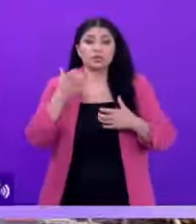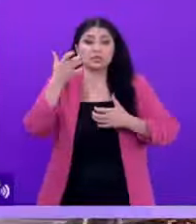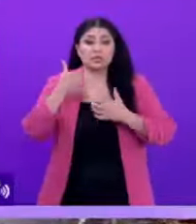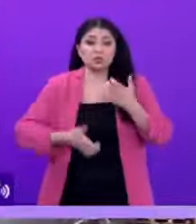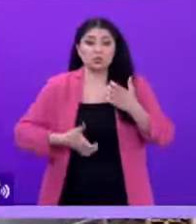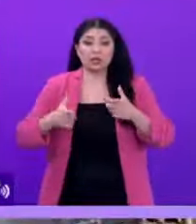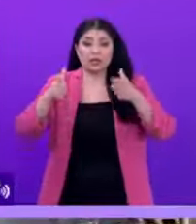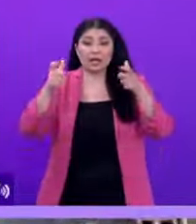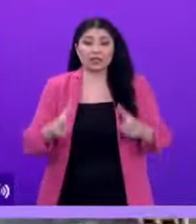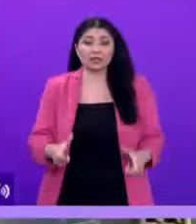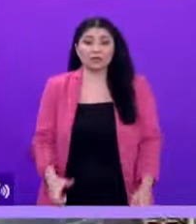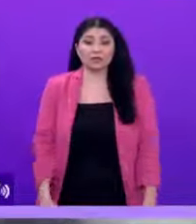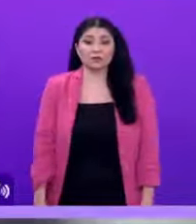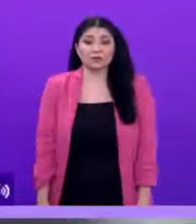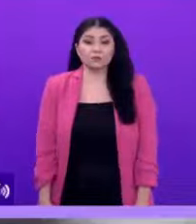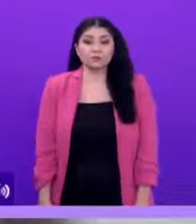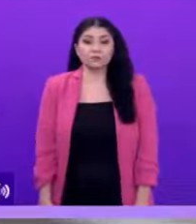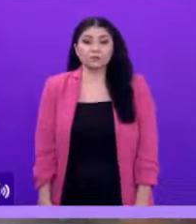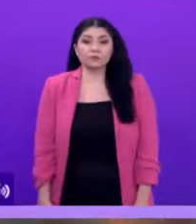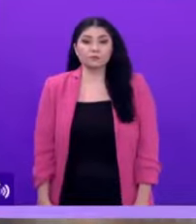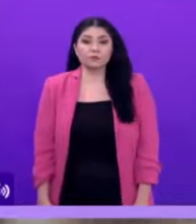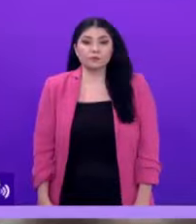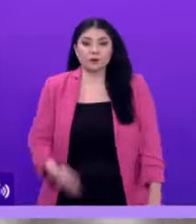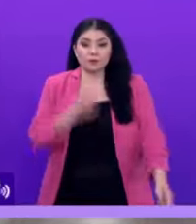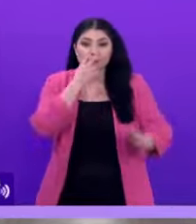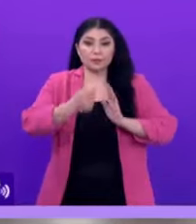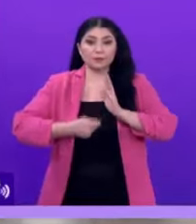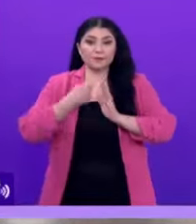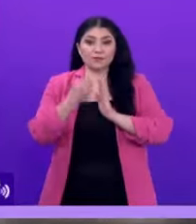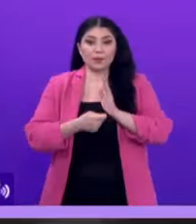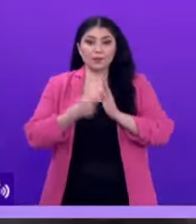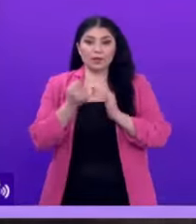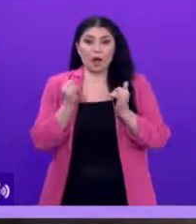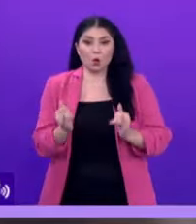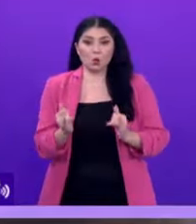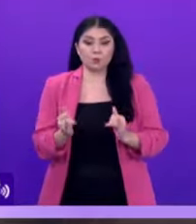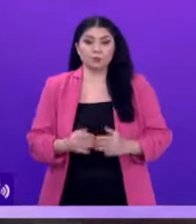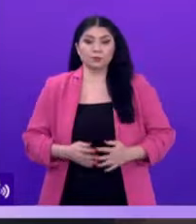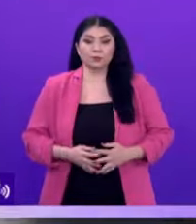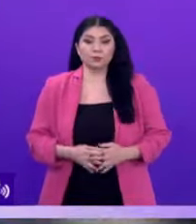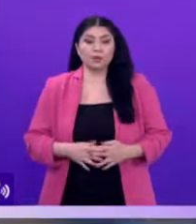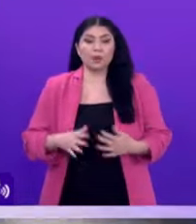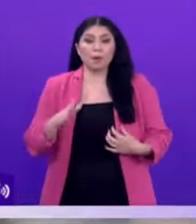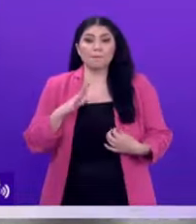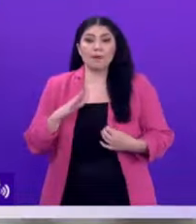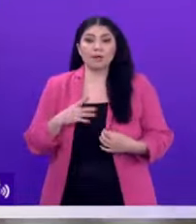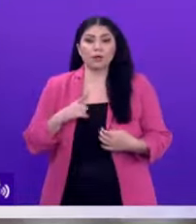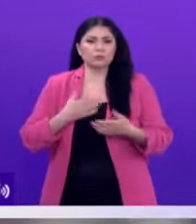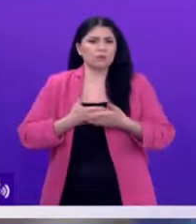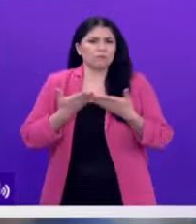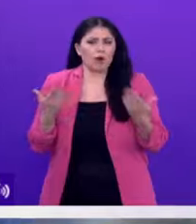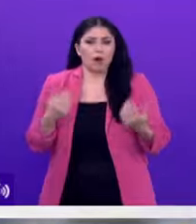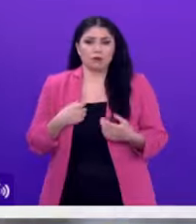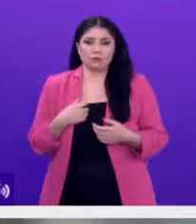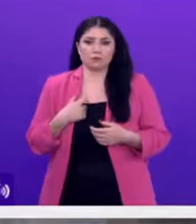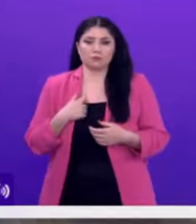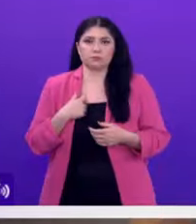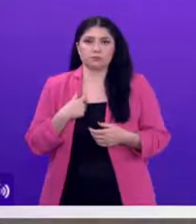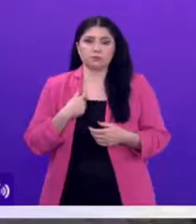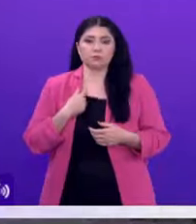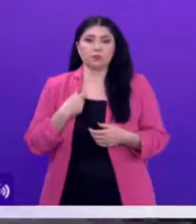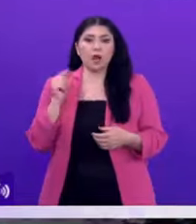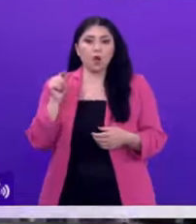acelui depozit. Se vede de altfel și în aceste depozit. Imagini pe care le avem pe ecran. Pericolul este uriaș și mai ales că acolo se